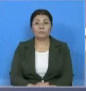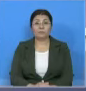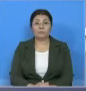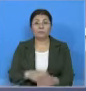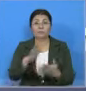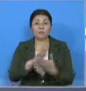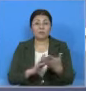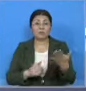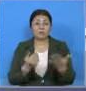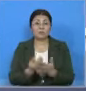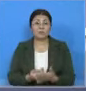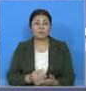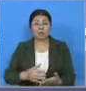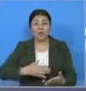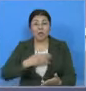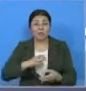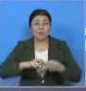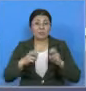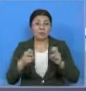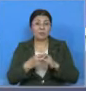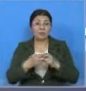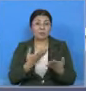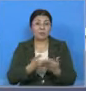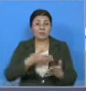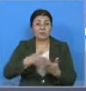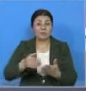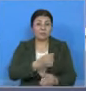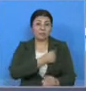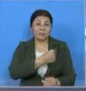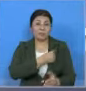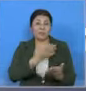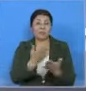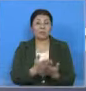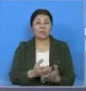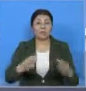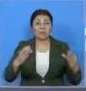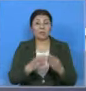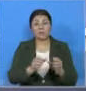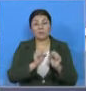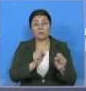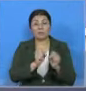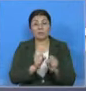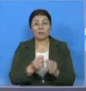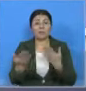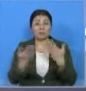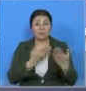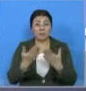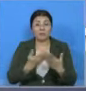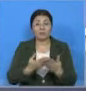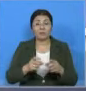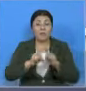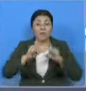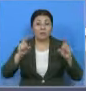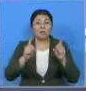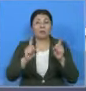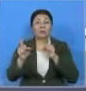И в продолжении темы «Актуальные вопросы борьбы с уклонистами от армии» представители отделов по делам обороны обсудили в здании Академии творчества.